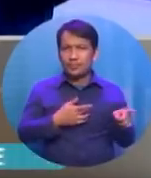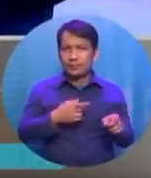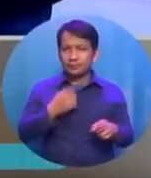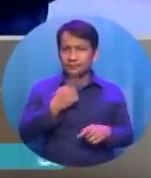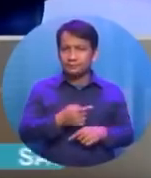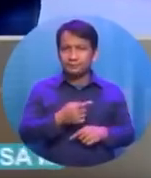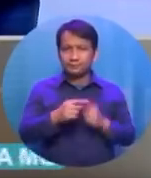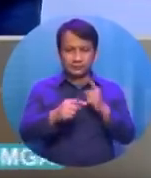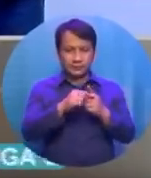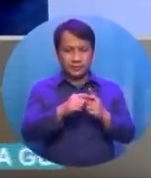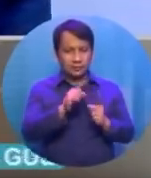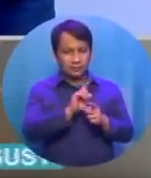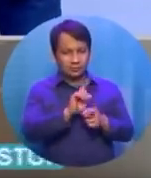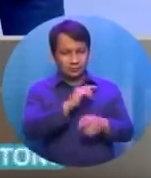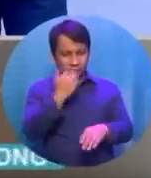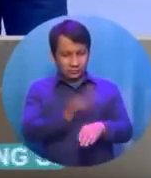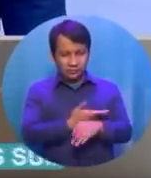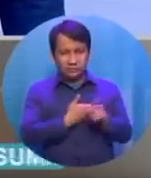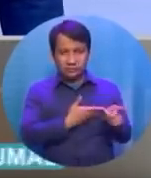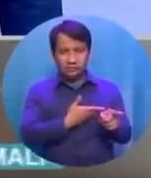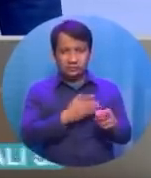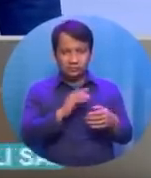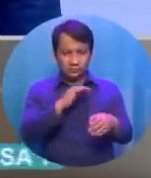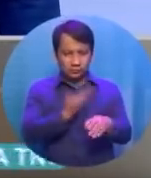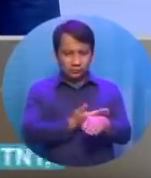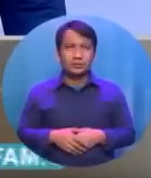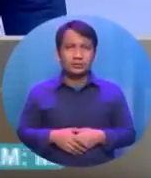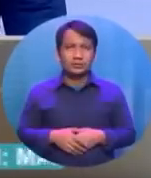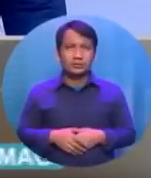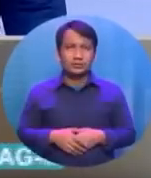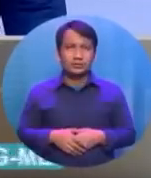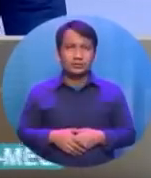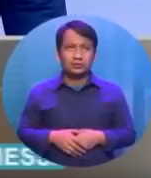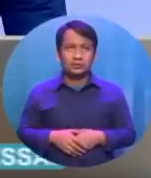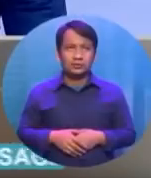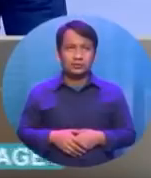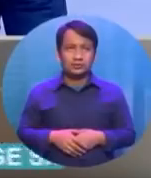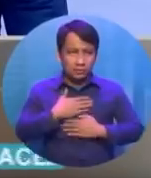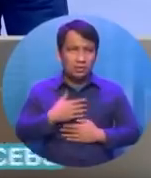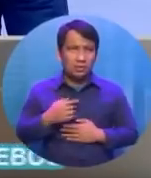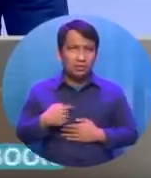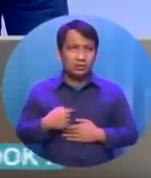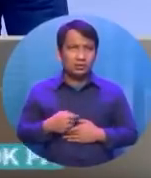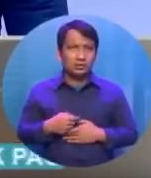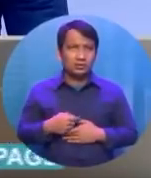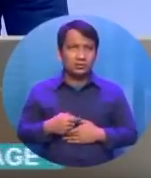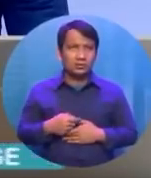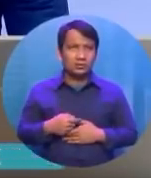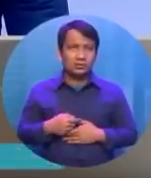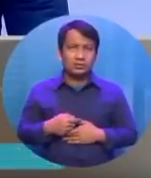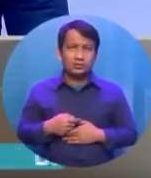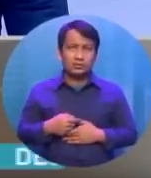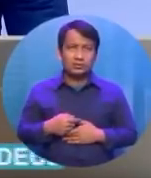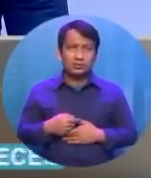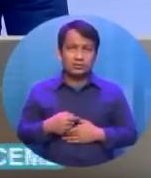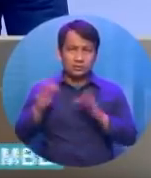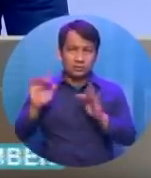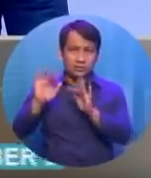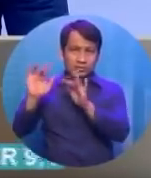na positive na anak mo talaga itong si Mary Lynn? Di masaya po kasi naawa po ko yung bata na